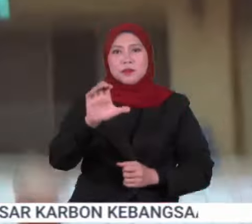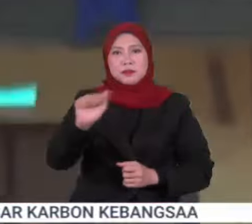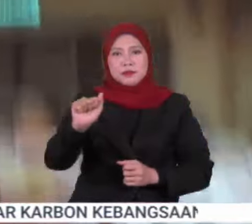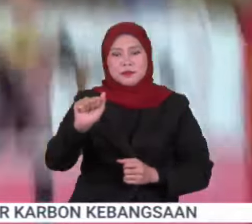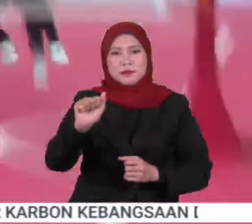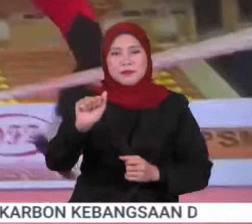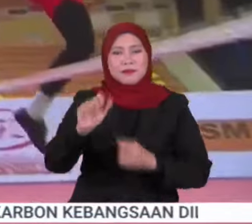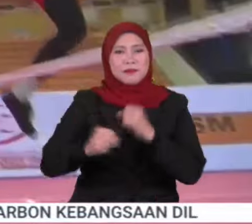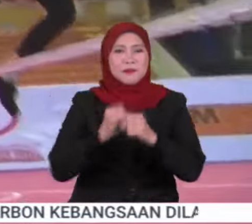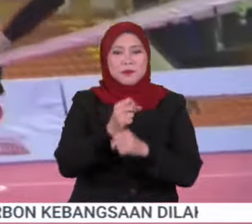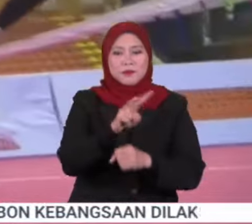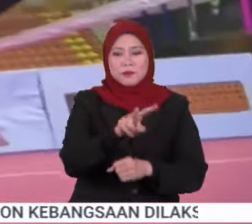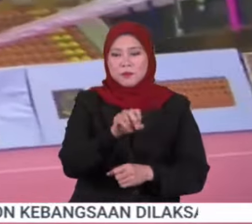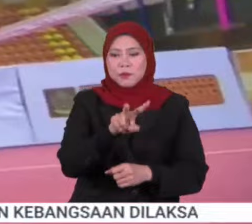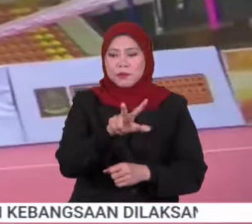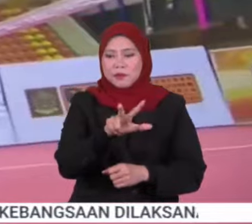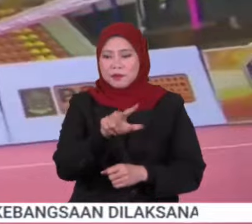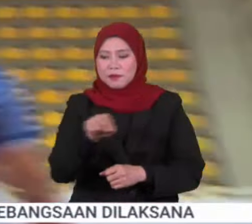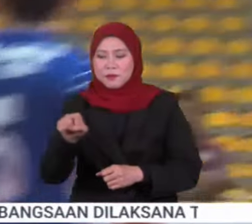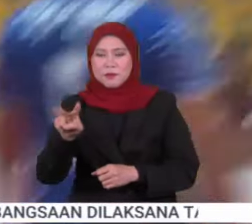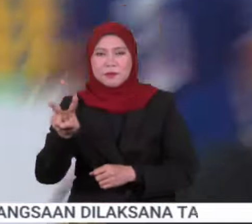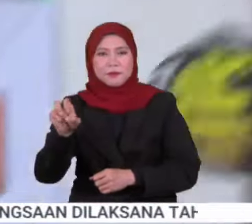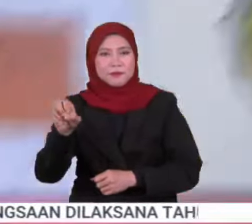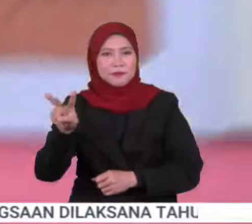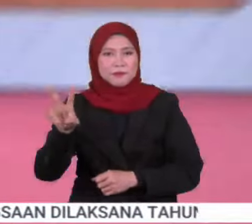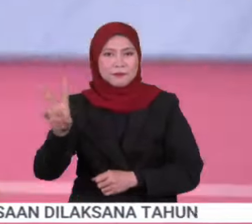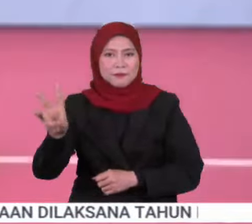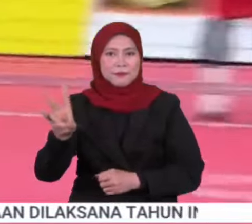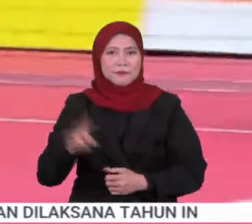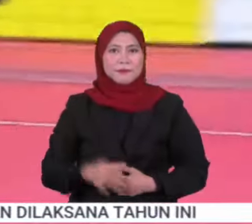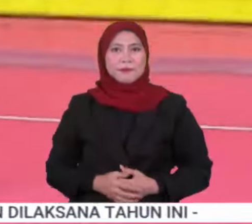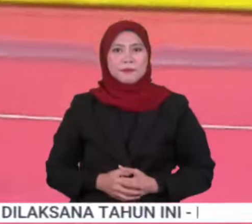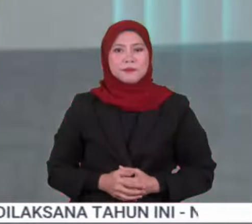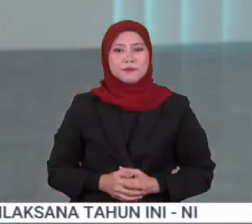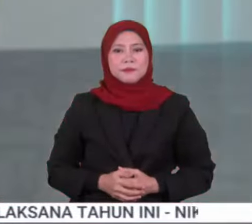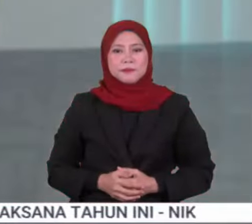penggal 2023-2027.